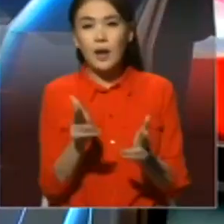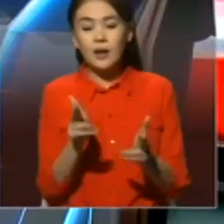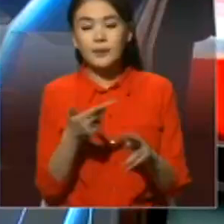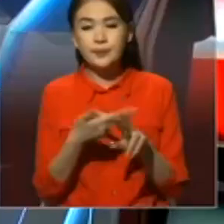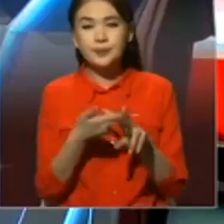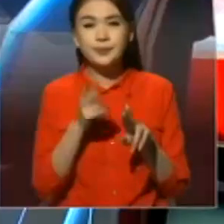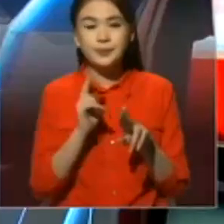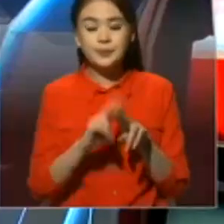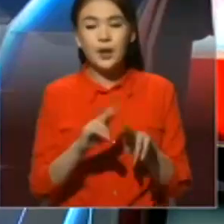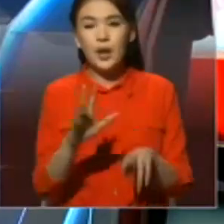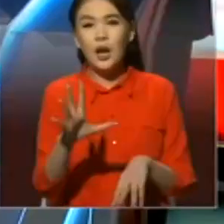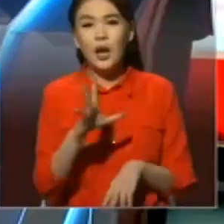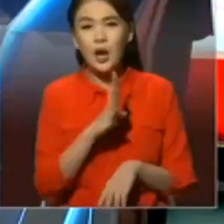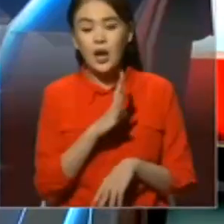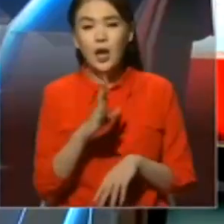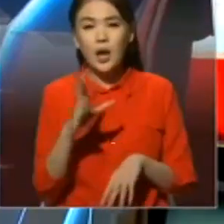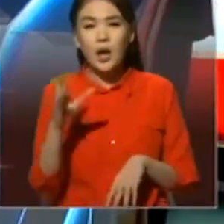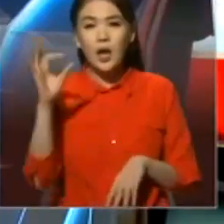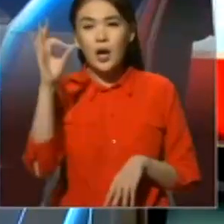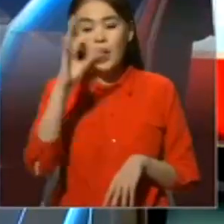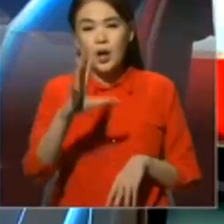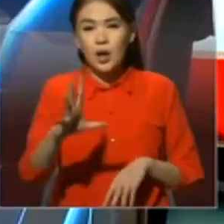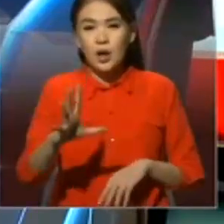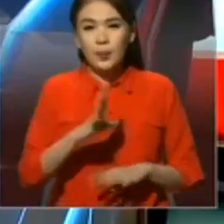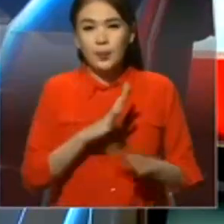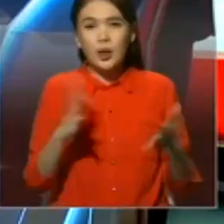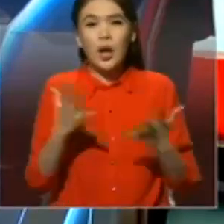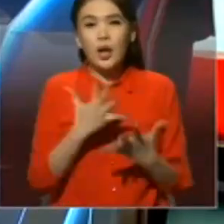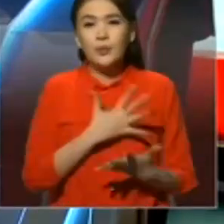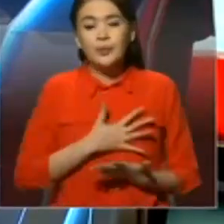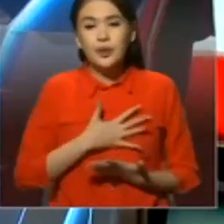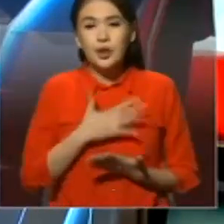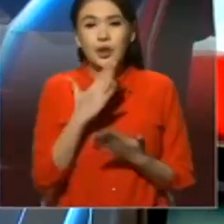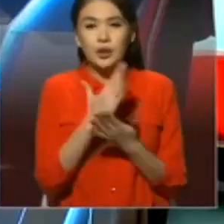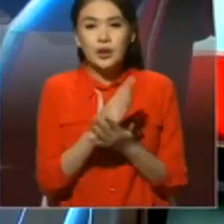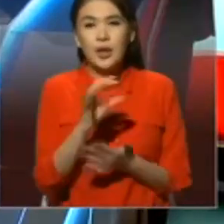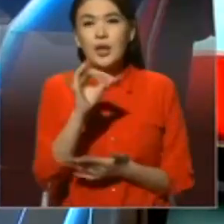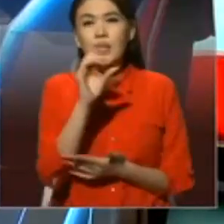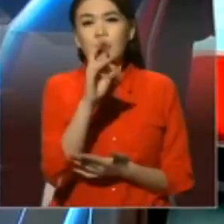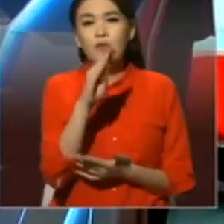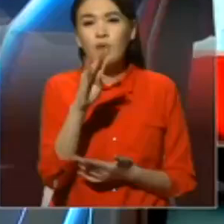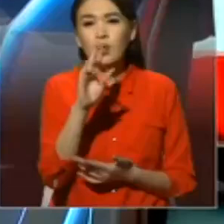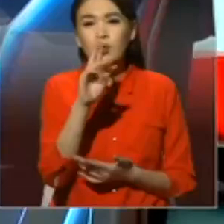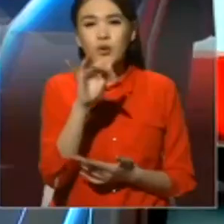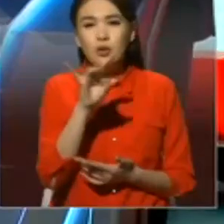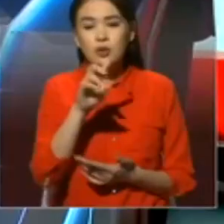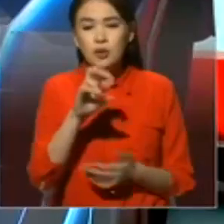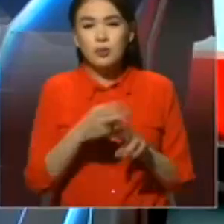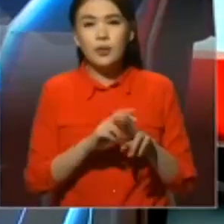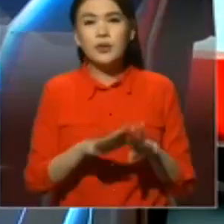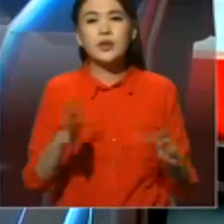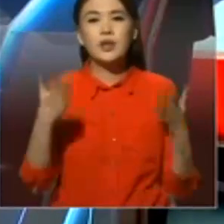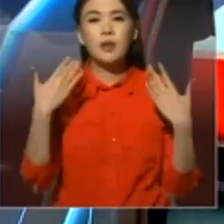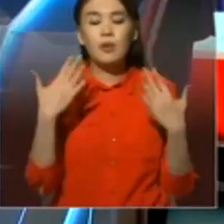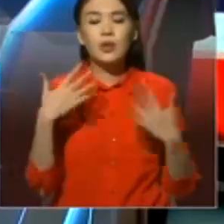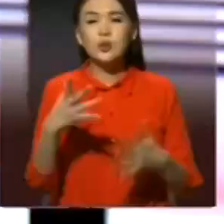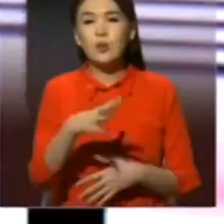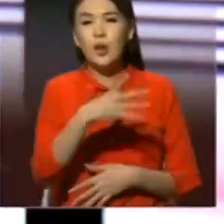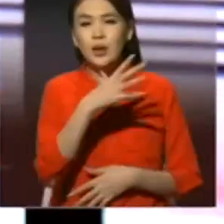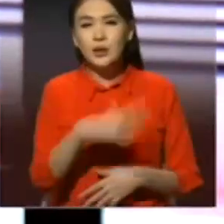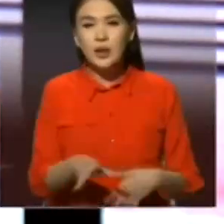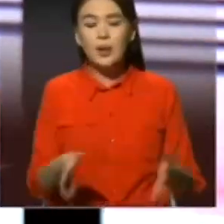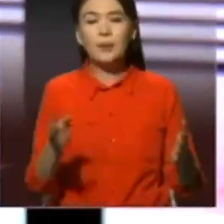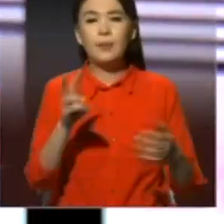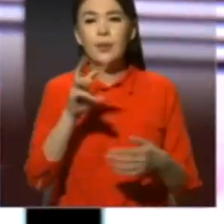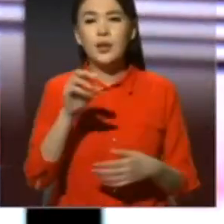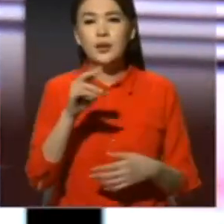жерде біз жаңа этностардан сізді қандай мәселелер толғандырады деп сұрақ қойған кезде, ол жаңа инфрақұрылым, демалыс уақытын өткізу, медицина,